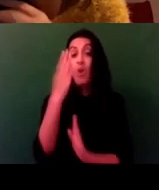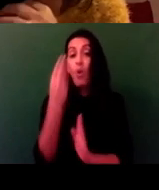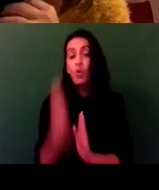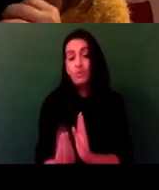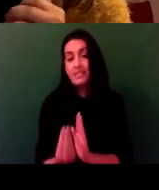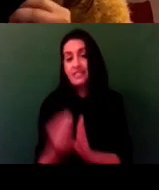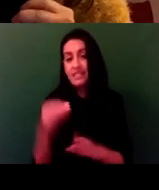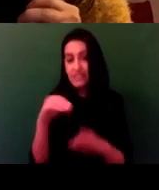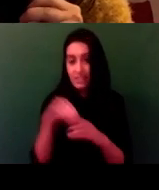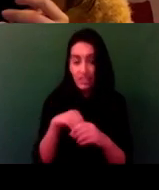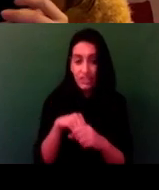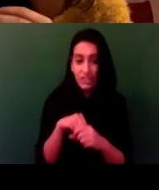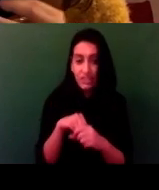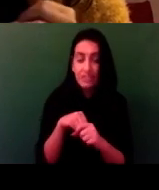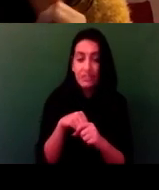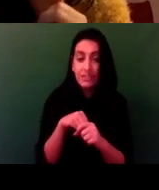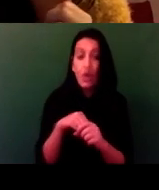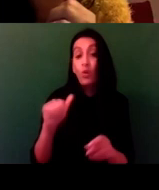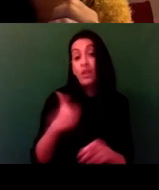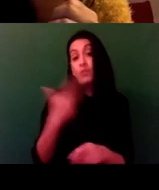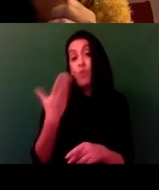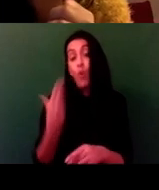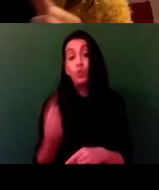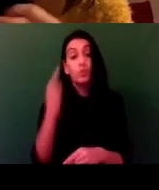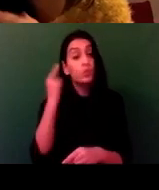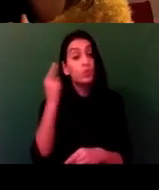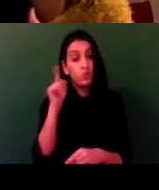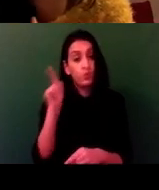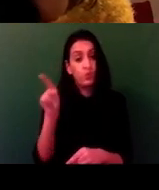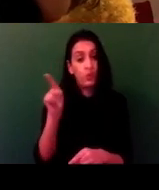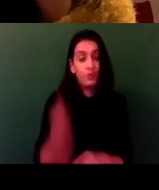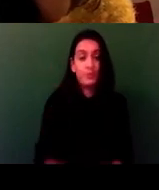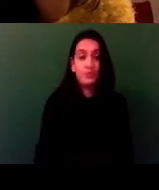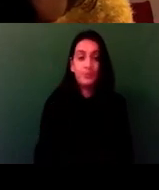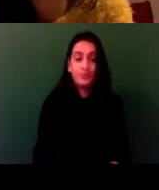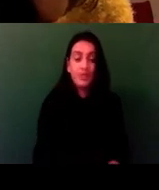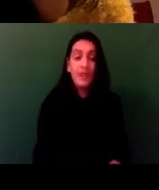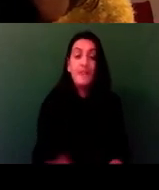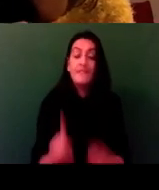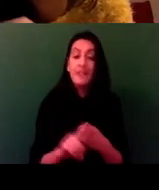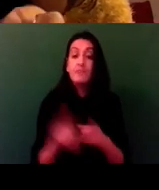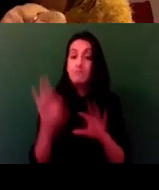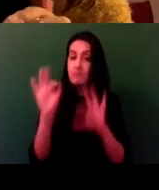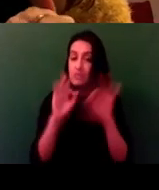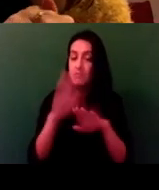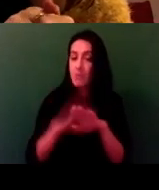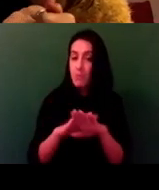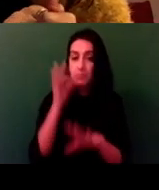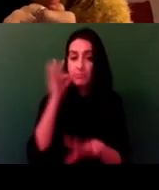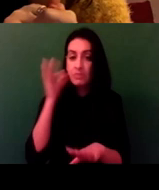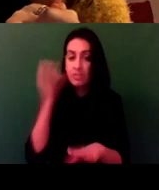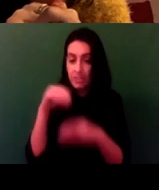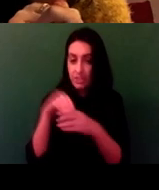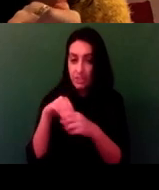içerik sağladığına inanmak gerekiyor. Bence o bir başlangıç noktası. Bu tasarımcılar için de öyle. En büyük skeptik,